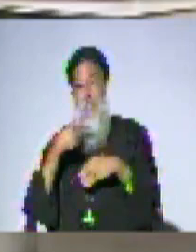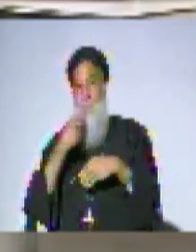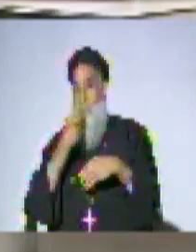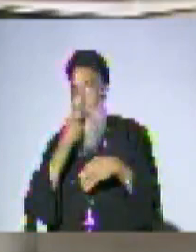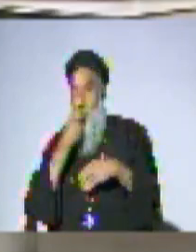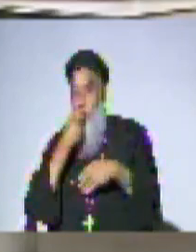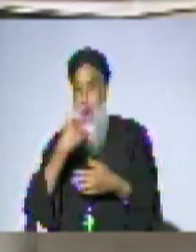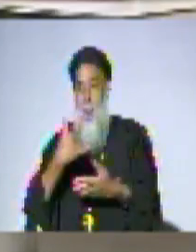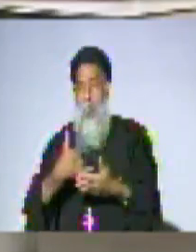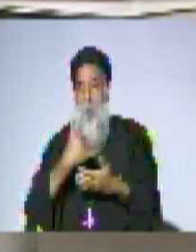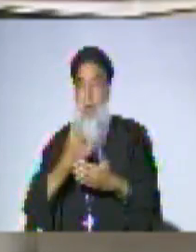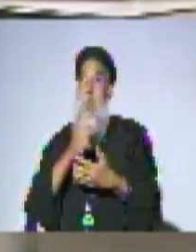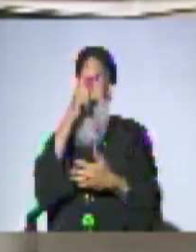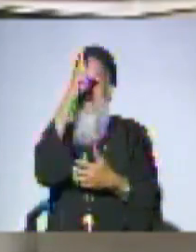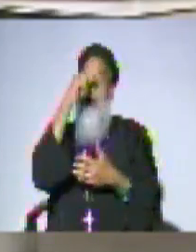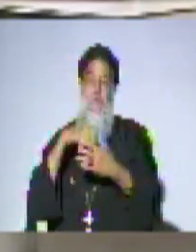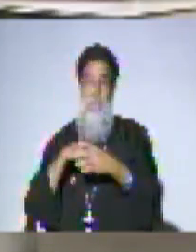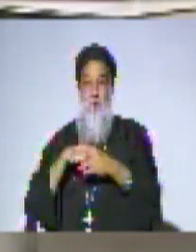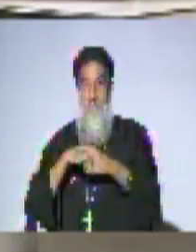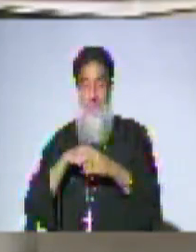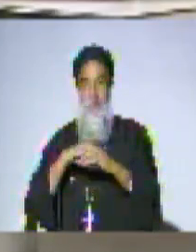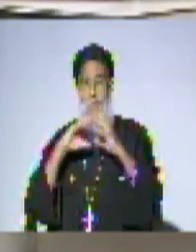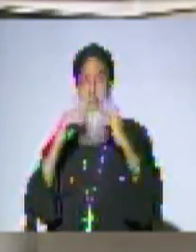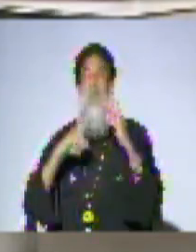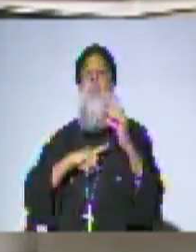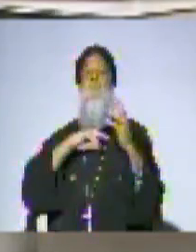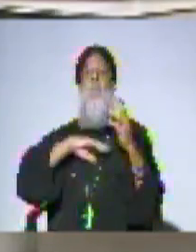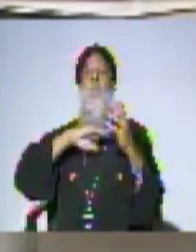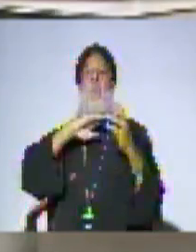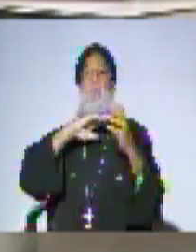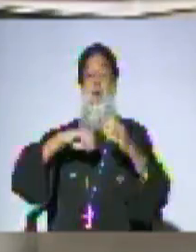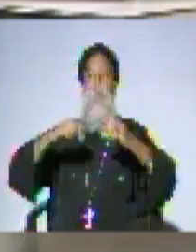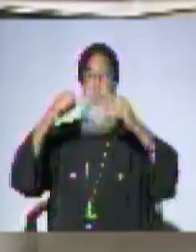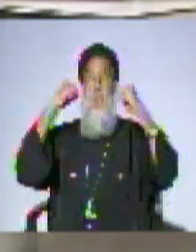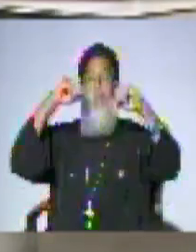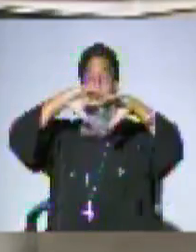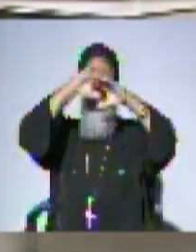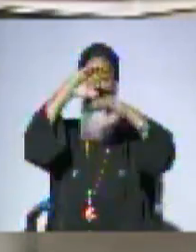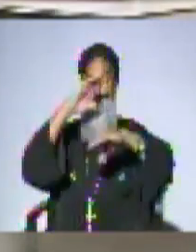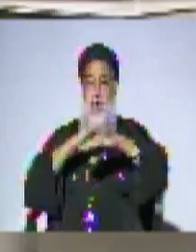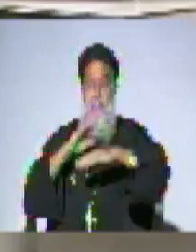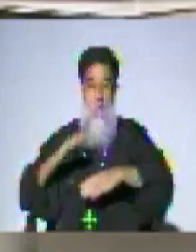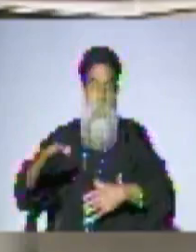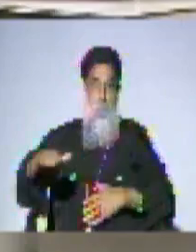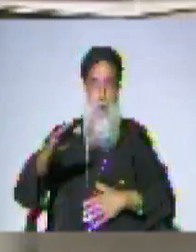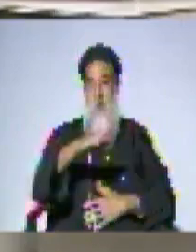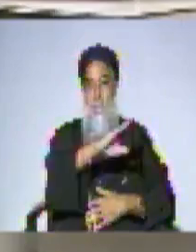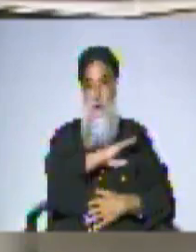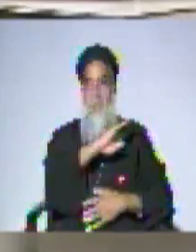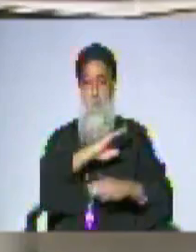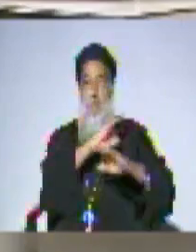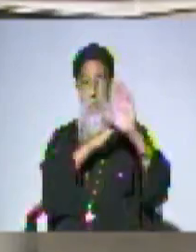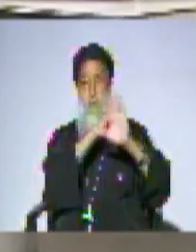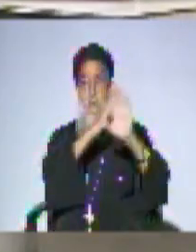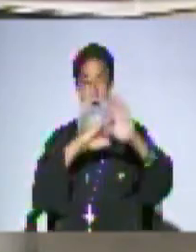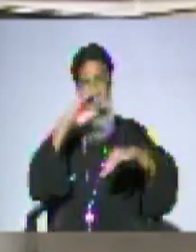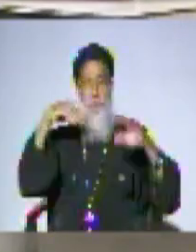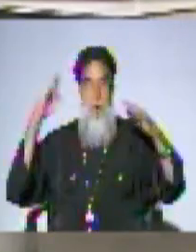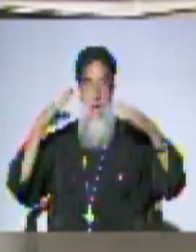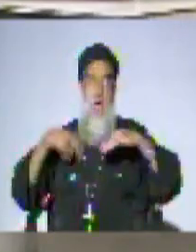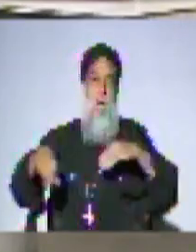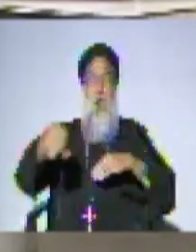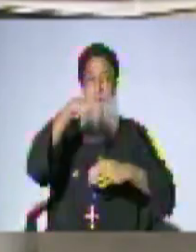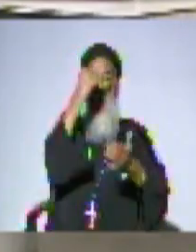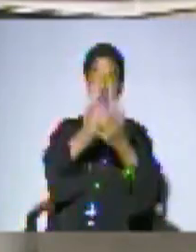ألقاب الله، لأنه كلي القوة وتخدمه القوات السمائية، عشان كده